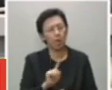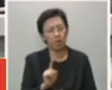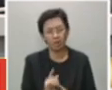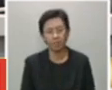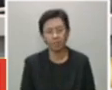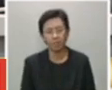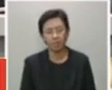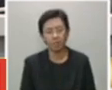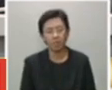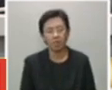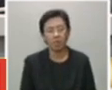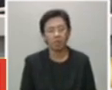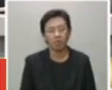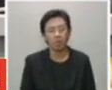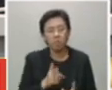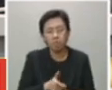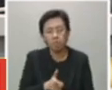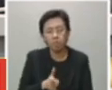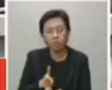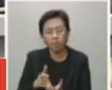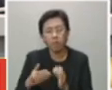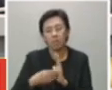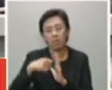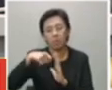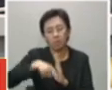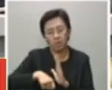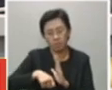องกราดยิงที่โคราชครับ